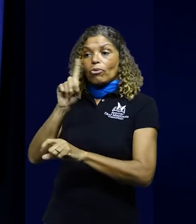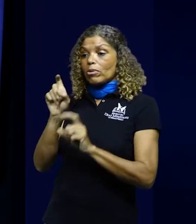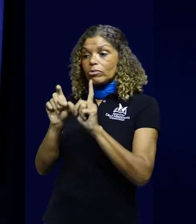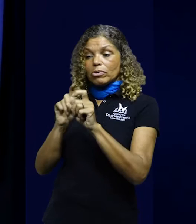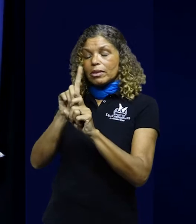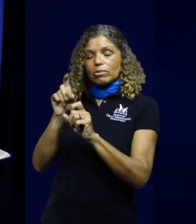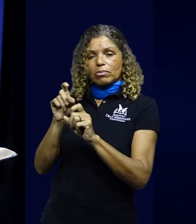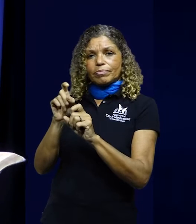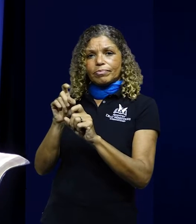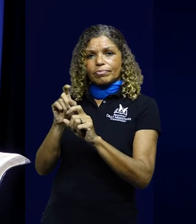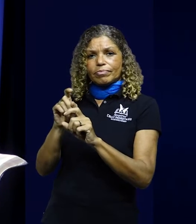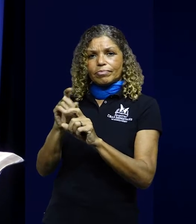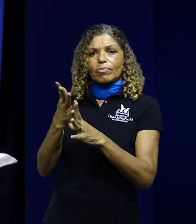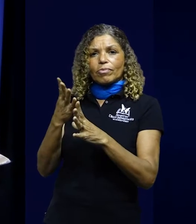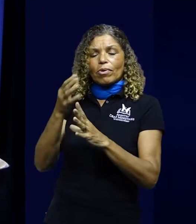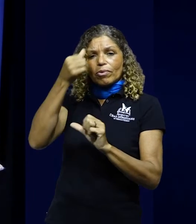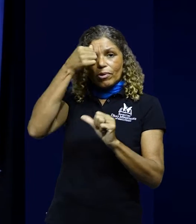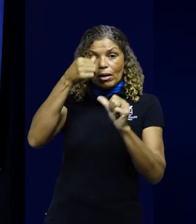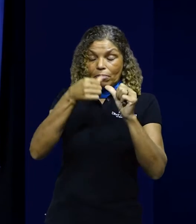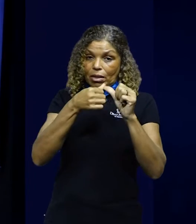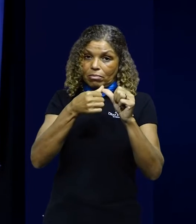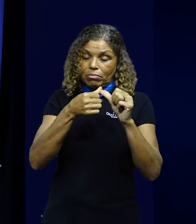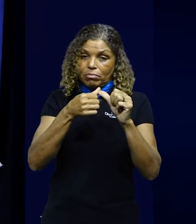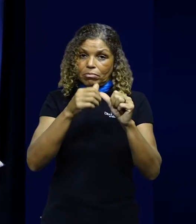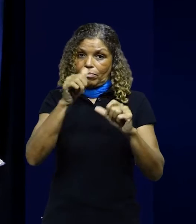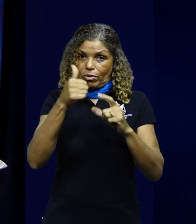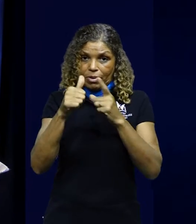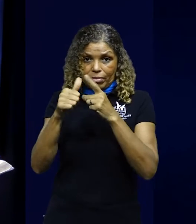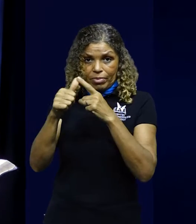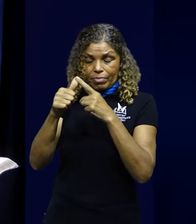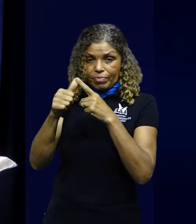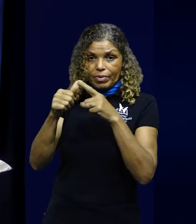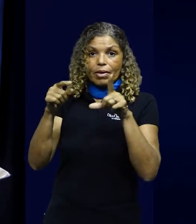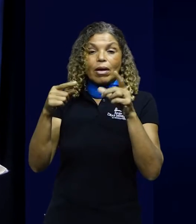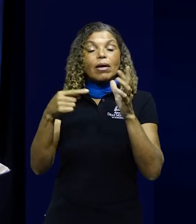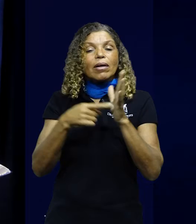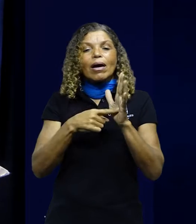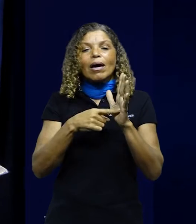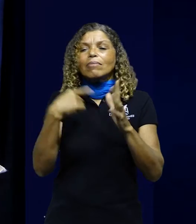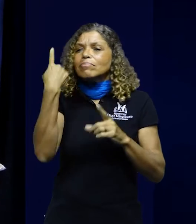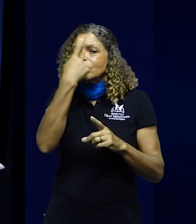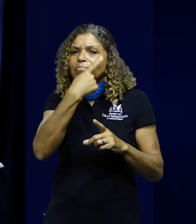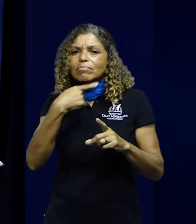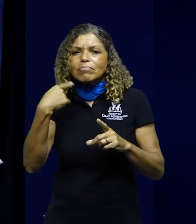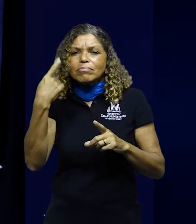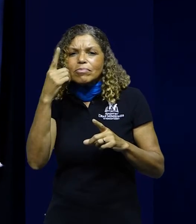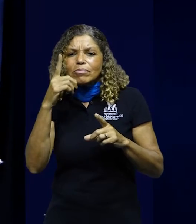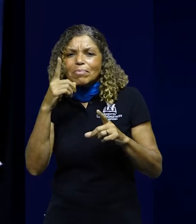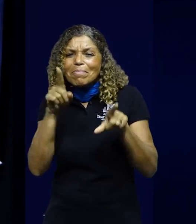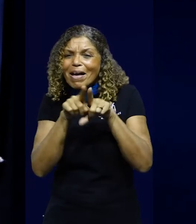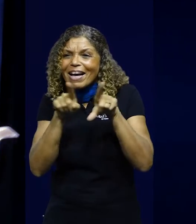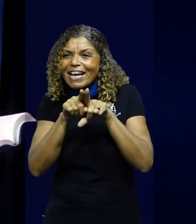ces questions, commencer par nous rappeler d'une chose. Quand il y a une ressemblance